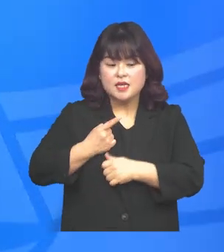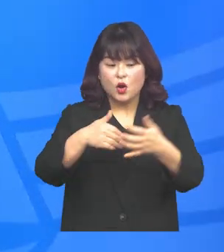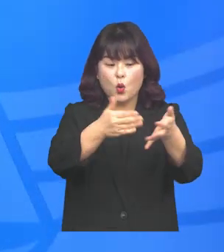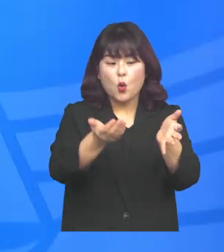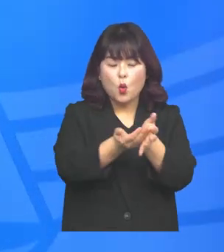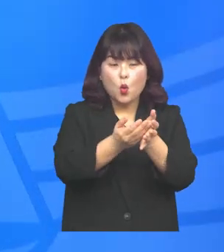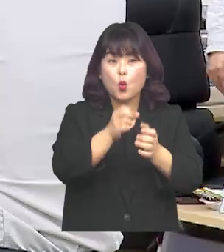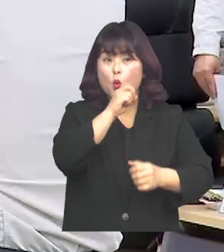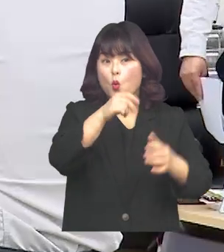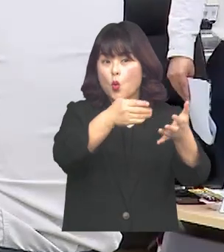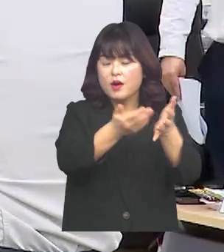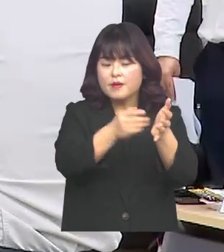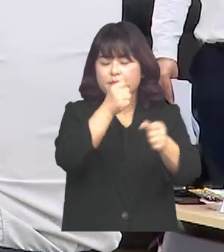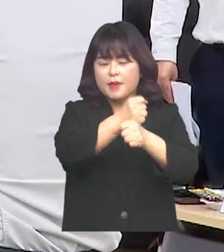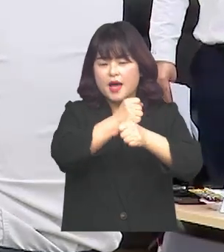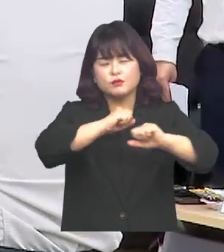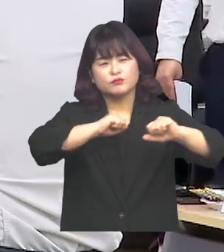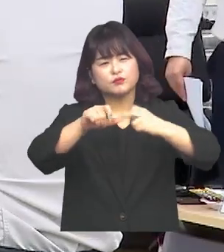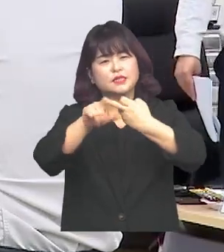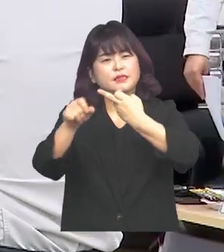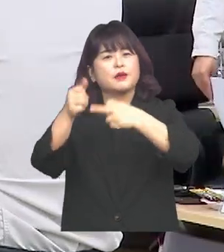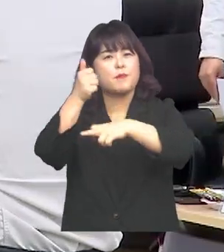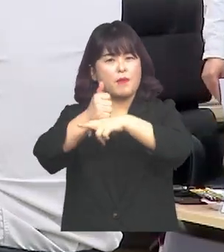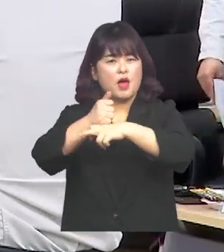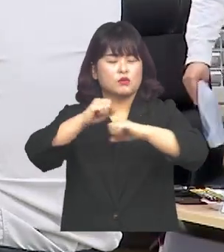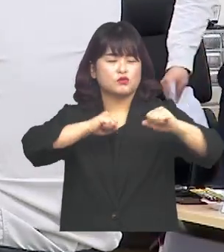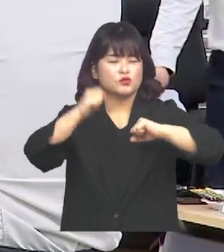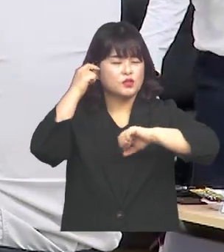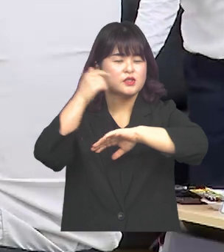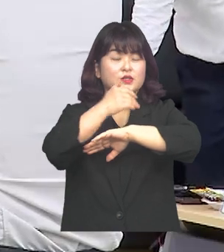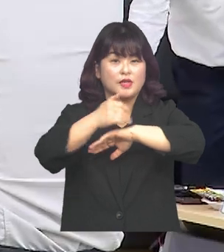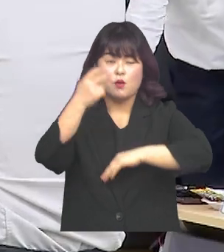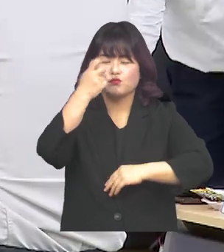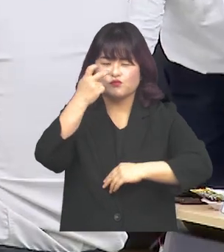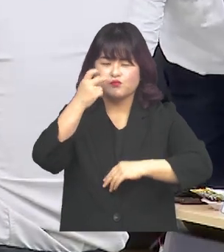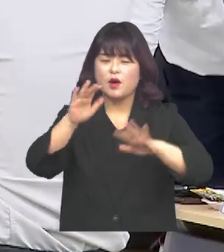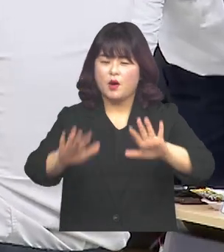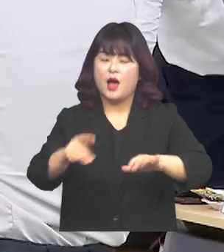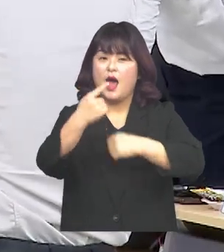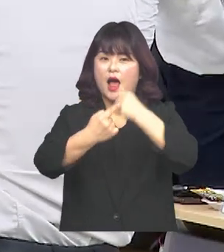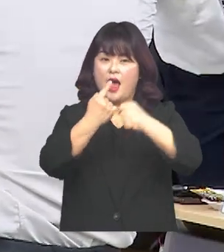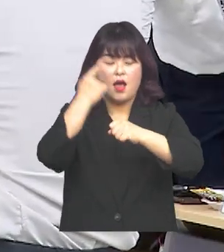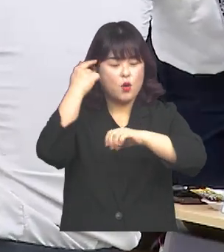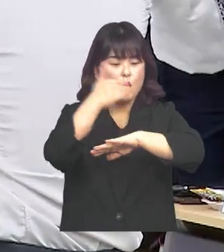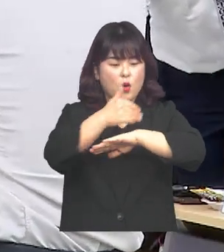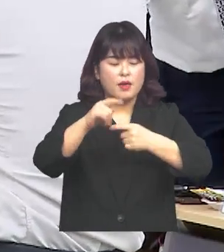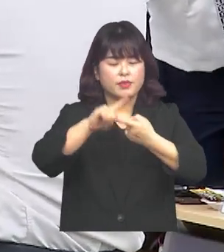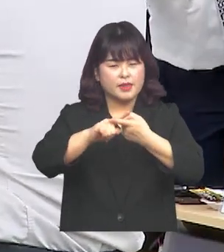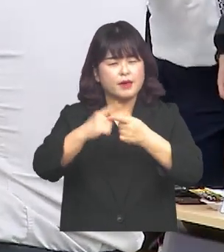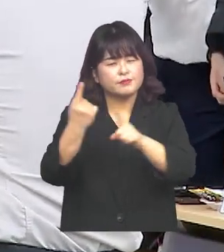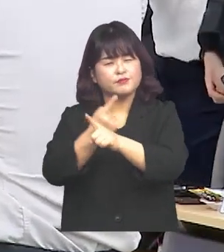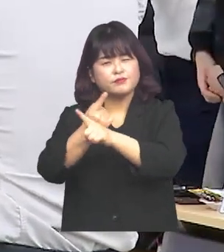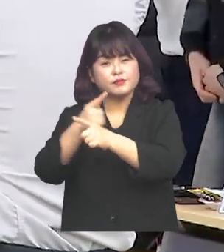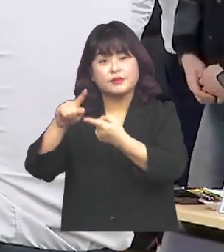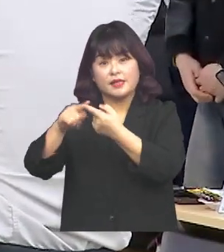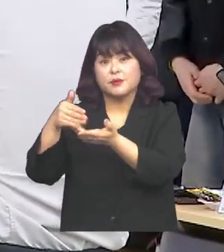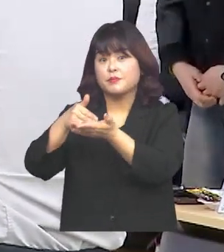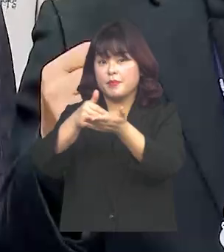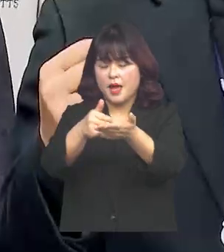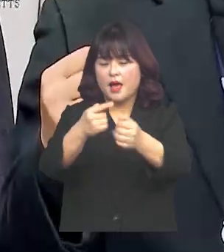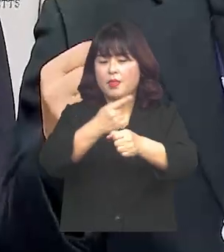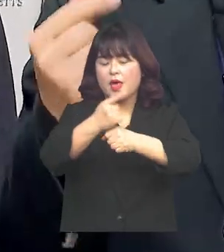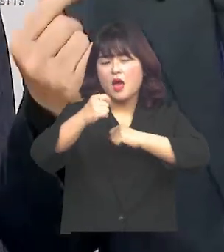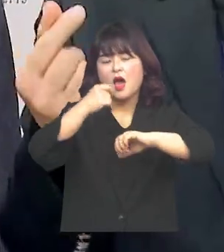서포터즈는 올해 12월까지 교통안전 캠페인과 모니터링 활동을 수행하며 연간 활동 결과를 바탕으로 개선 사항을